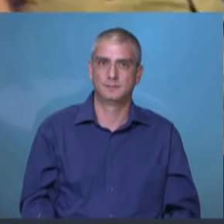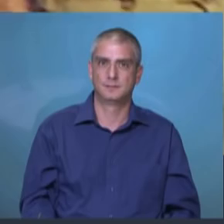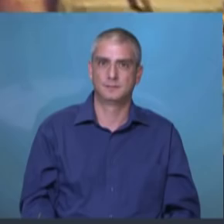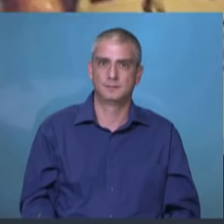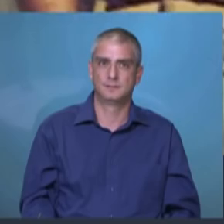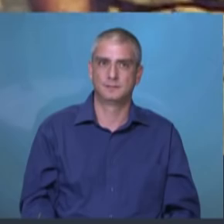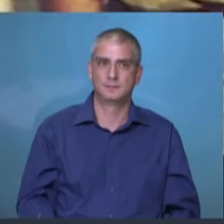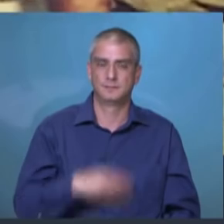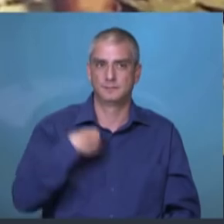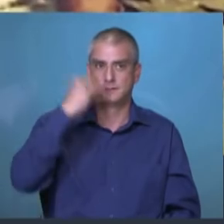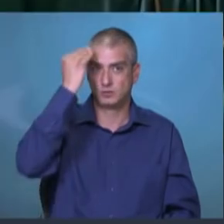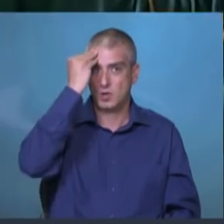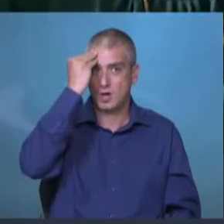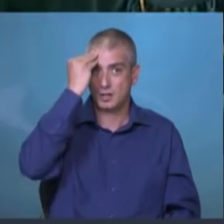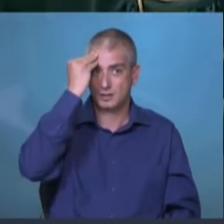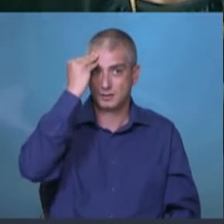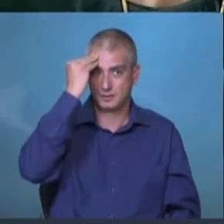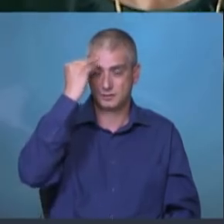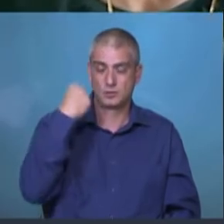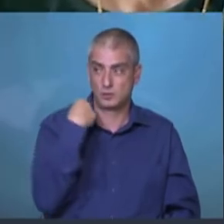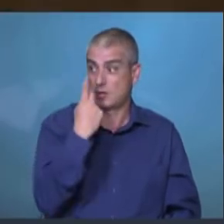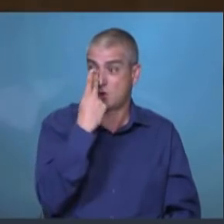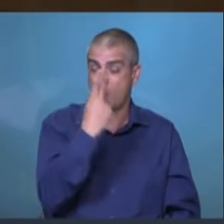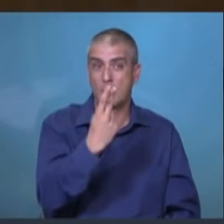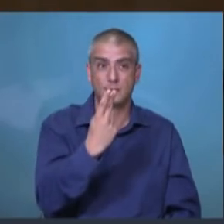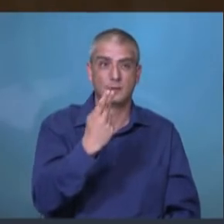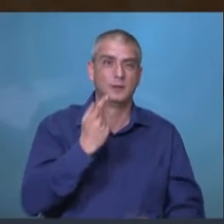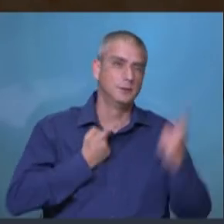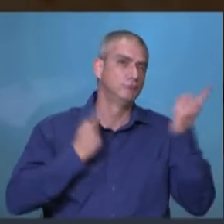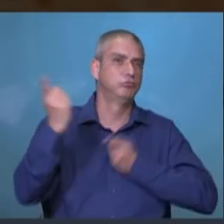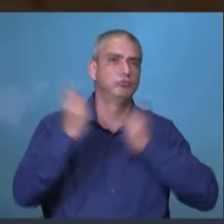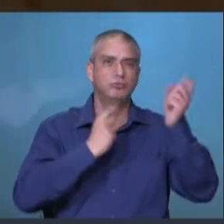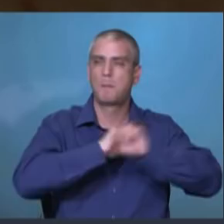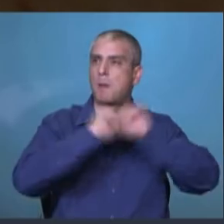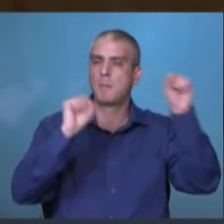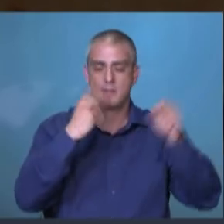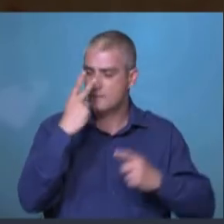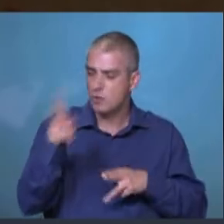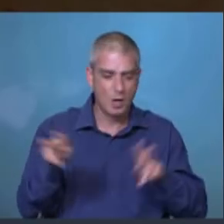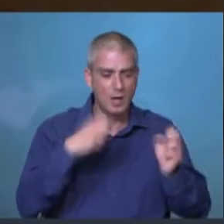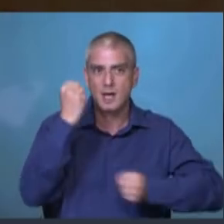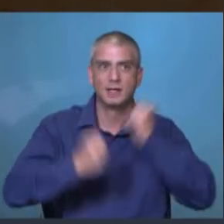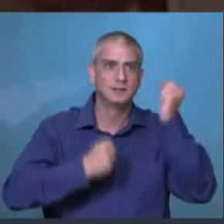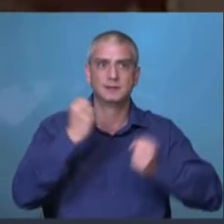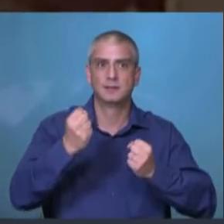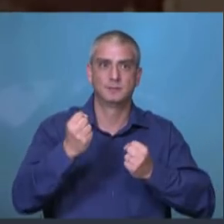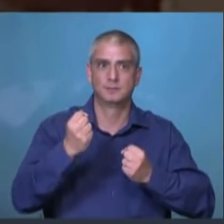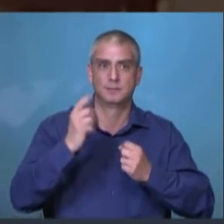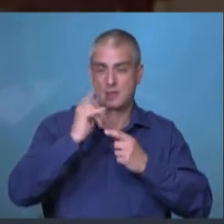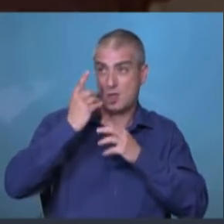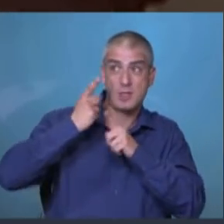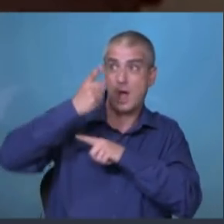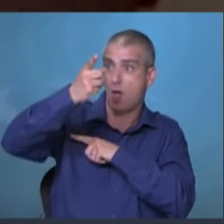סרקתי. אני זוכרת שאנחנו שומעים ורואים פגזים ככה, אני זוכרת אותם רצים, שורקים ככה במרחק, אמנם לא